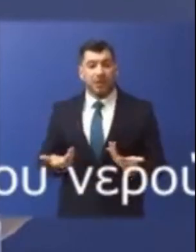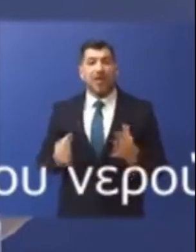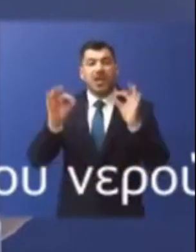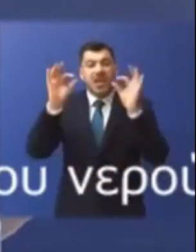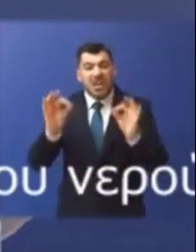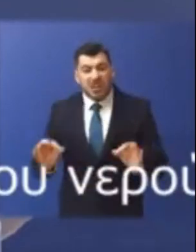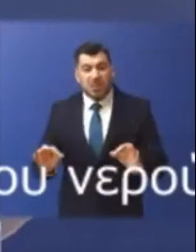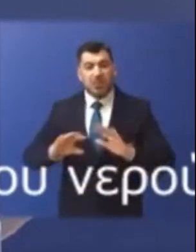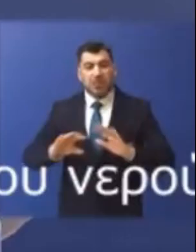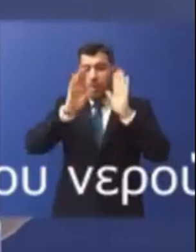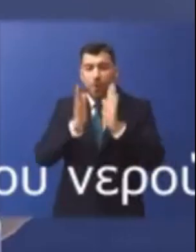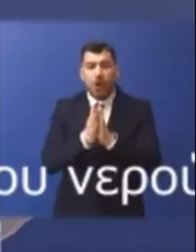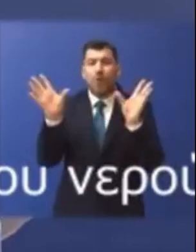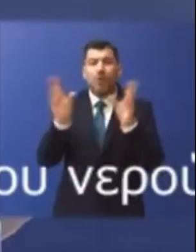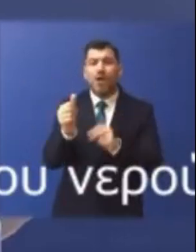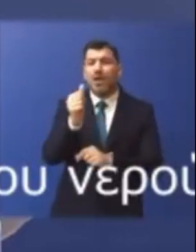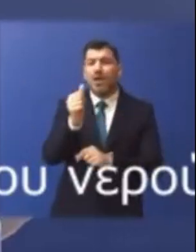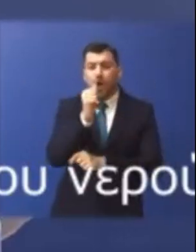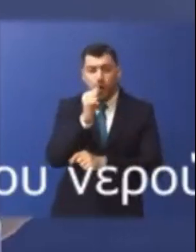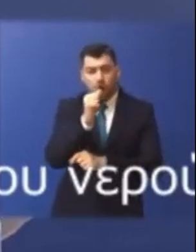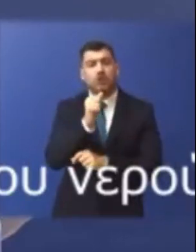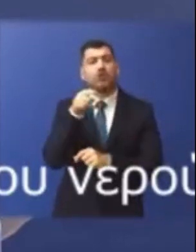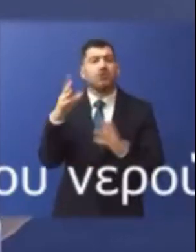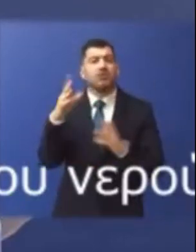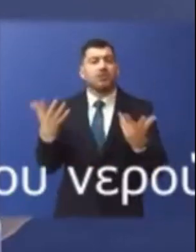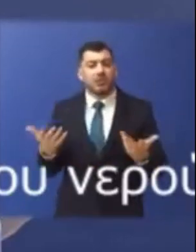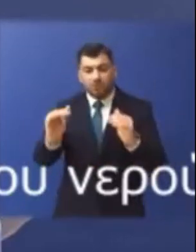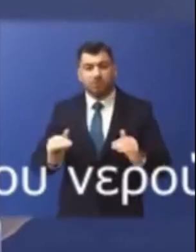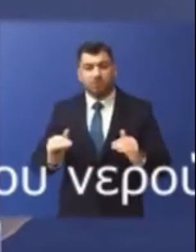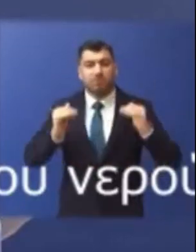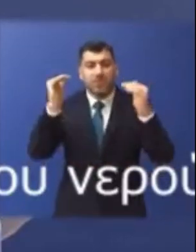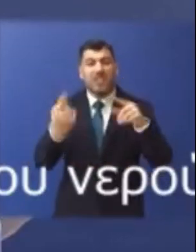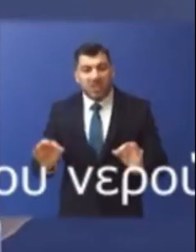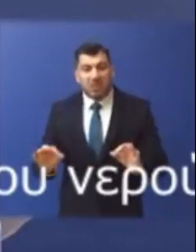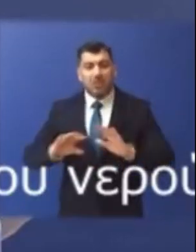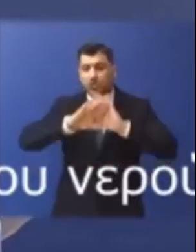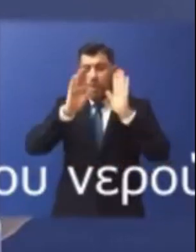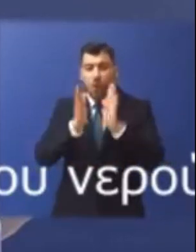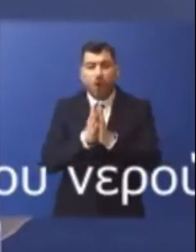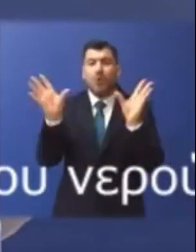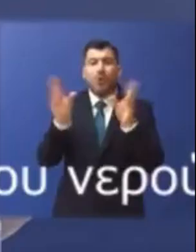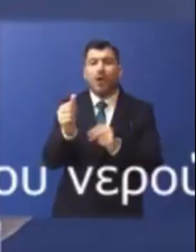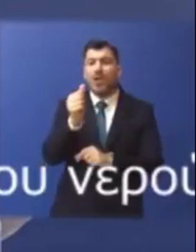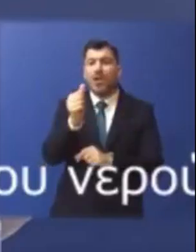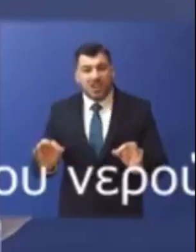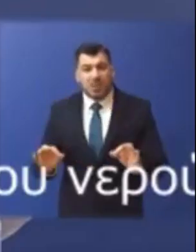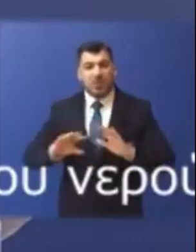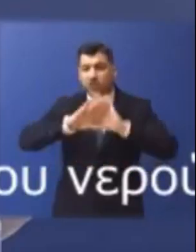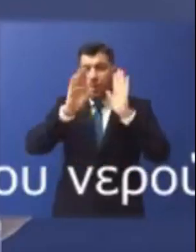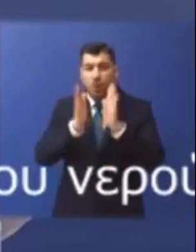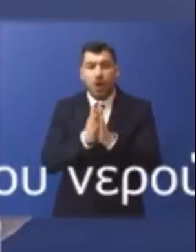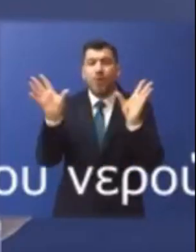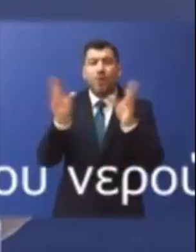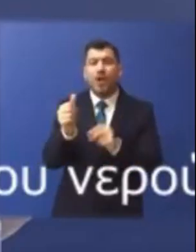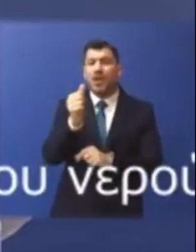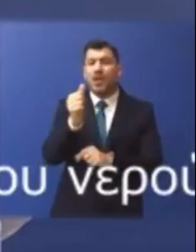υδροδότηση των πολιτών Και της σωστής τιμολόγησης τους Προς όφελος της κοινωνίας και των πολιτών Και της σωστής τιμολόγησης τους Και